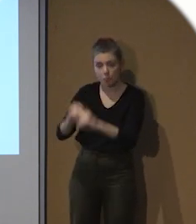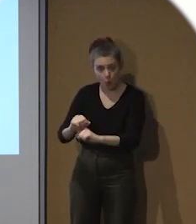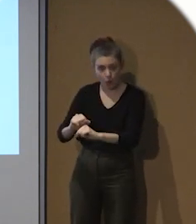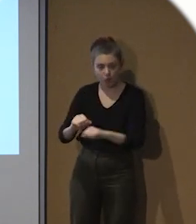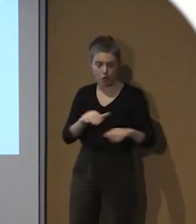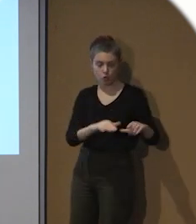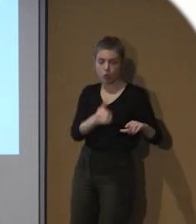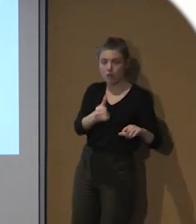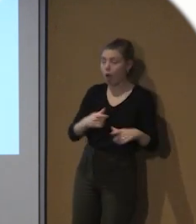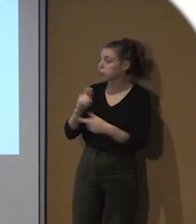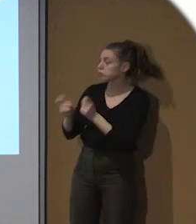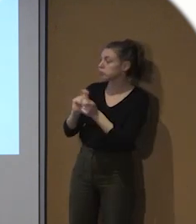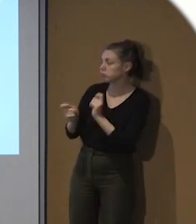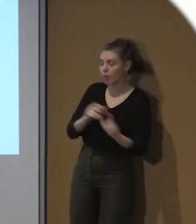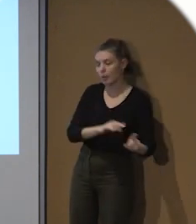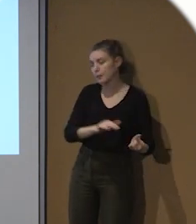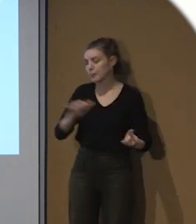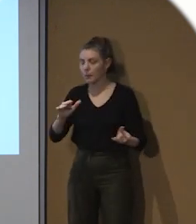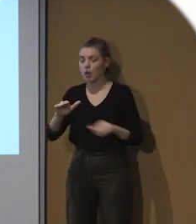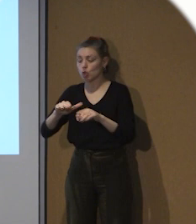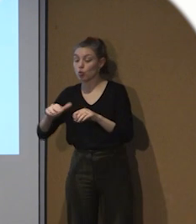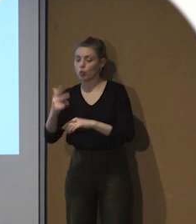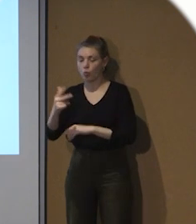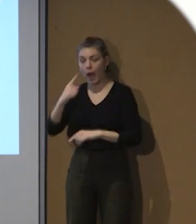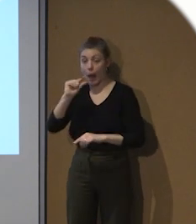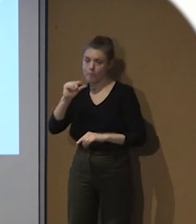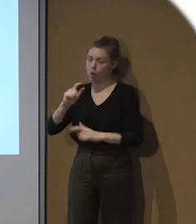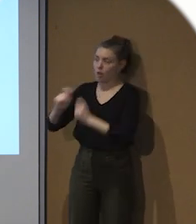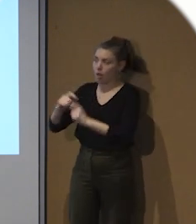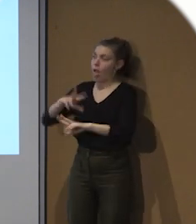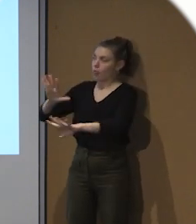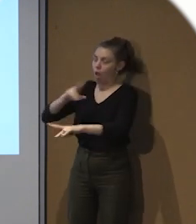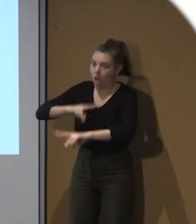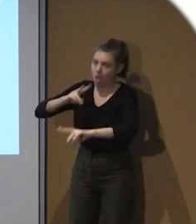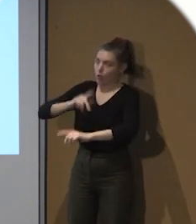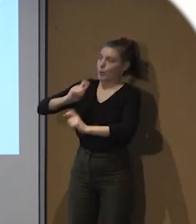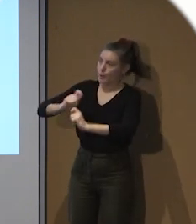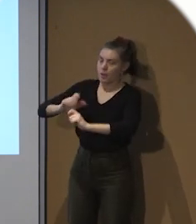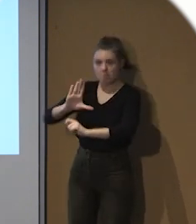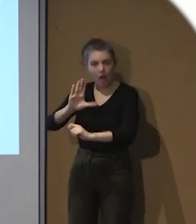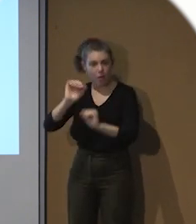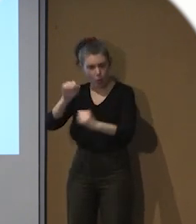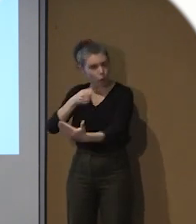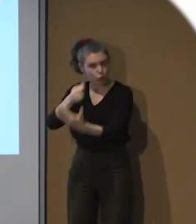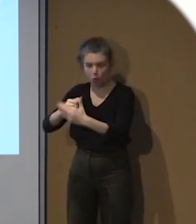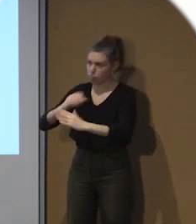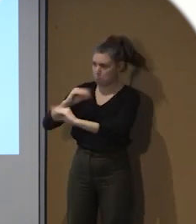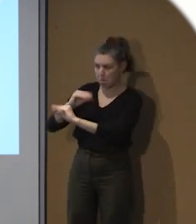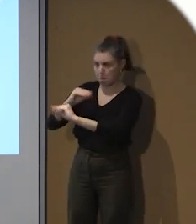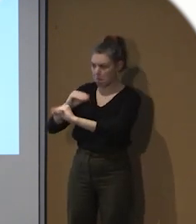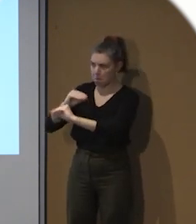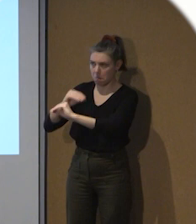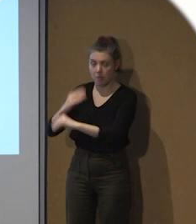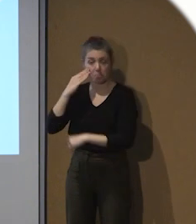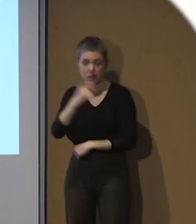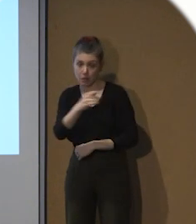3, capable de faire 3 phrases en suivant, peut-être une conversation un petit peu hachée, un peu plus essoufflée, mais vous savez parler. Tant que vous savez parler